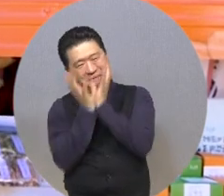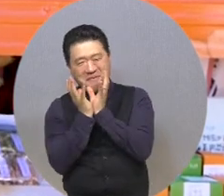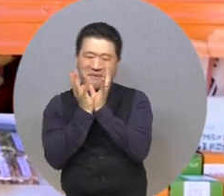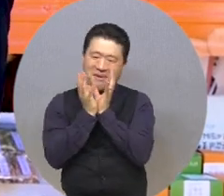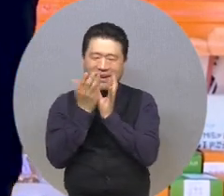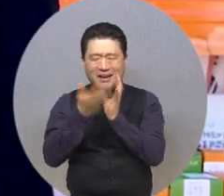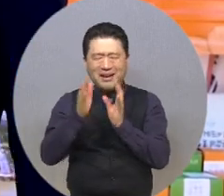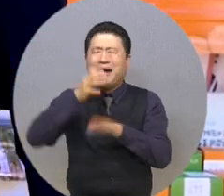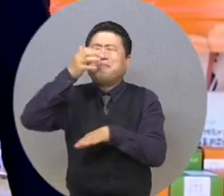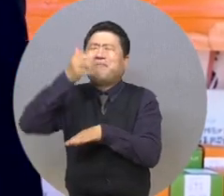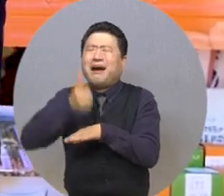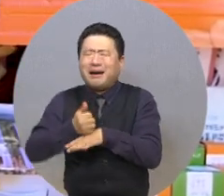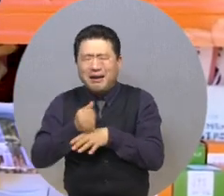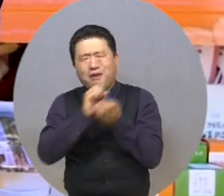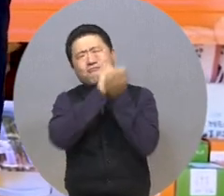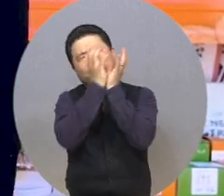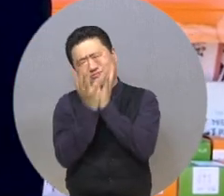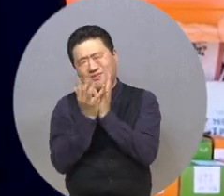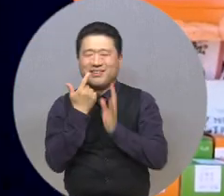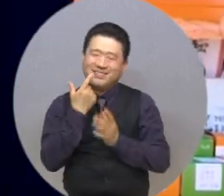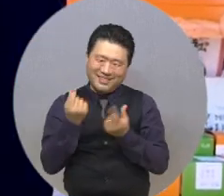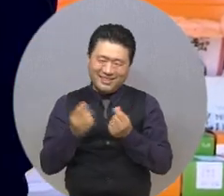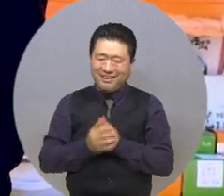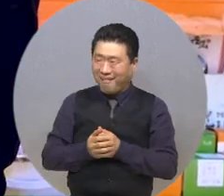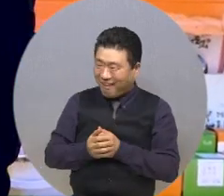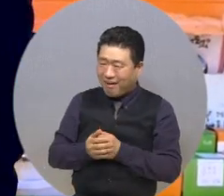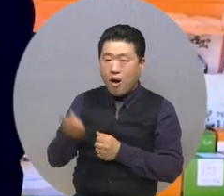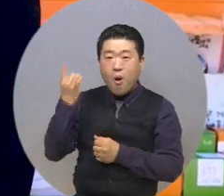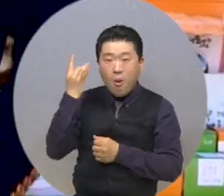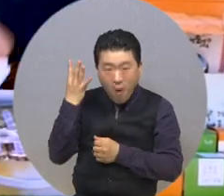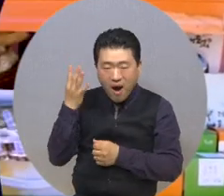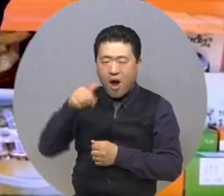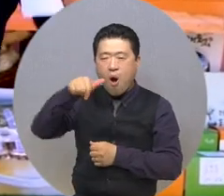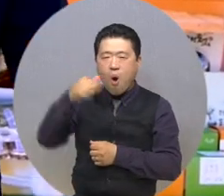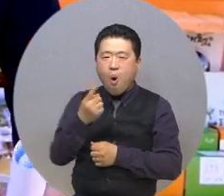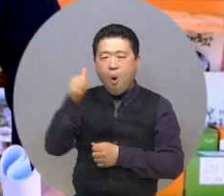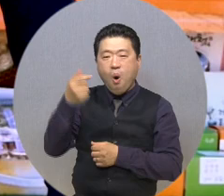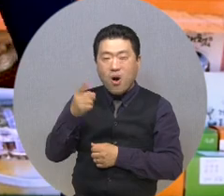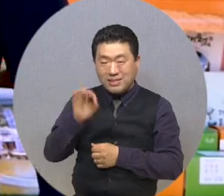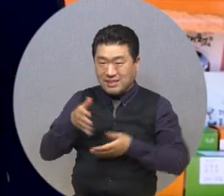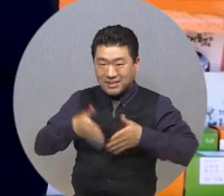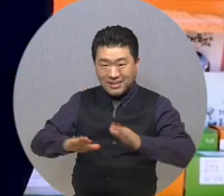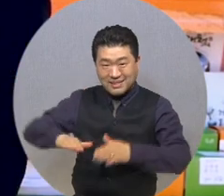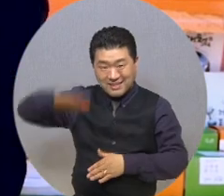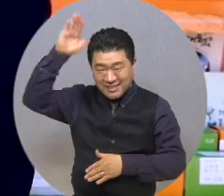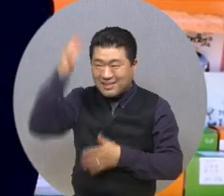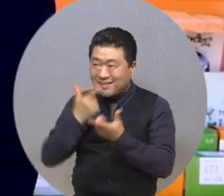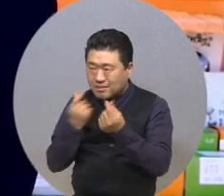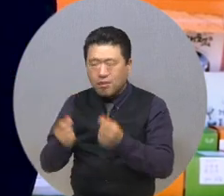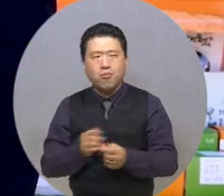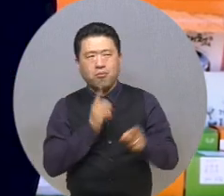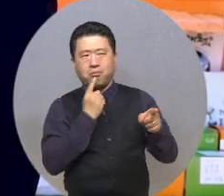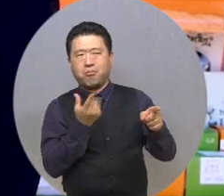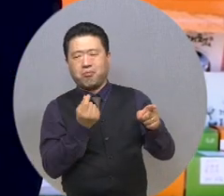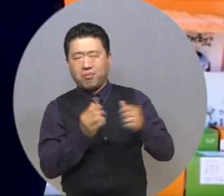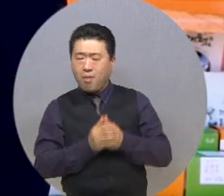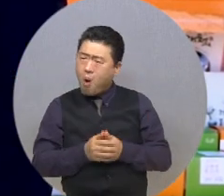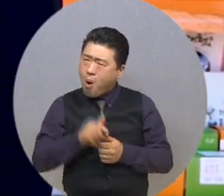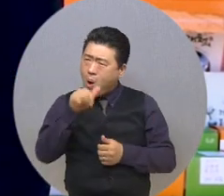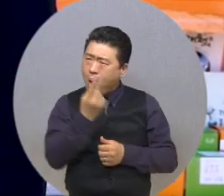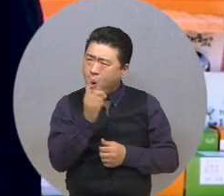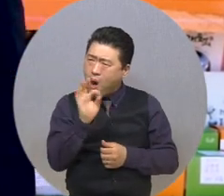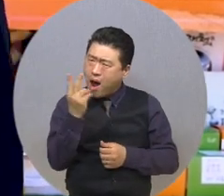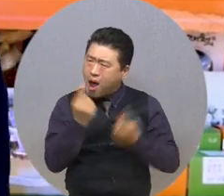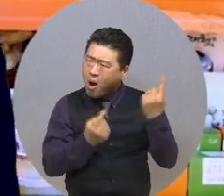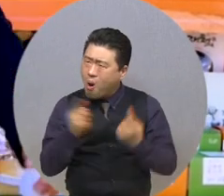말중년! 말중년! 근데 오빠는 원래 전라남도 고흥이 고향이시잖아요. 맞죠? 야, 잘하시네. 근데 어떻게 광양에?